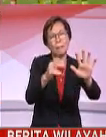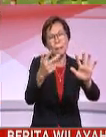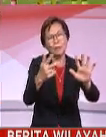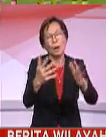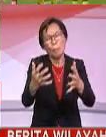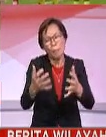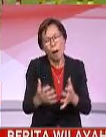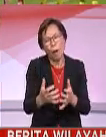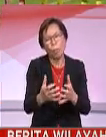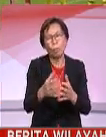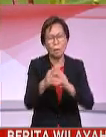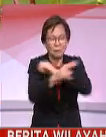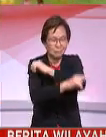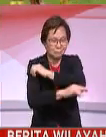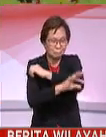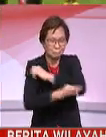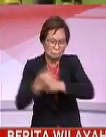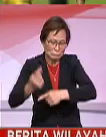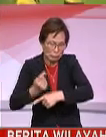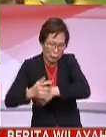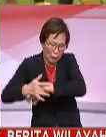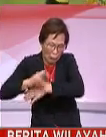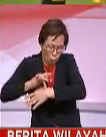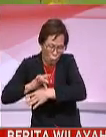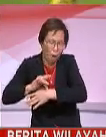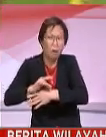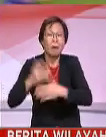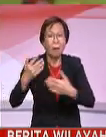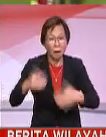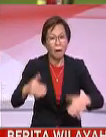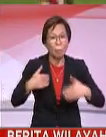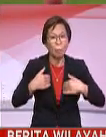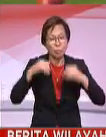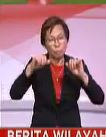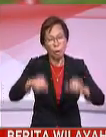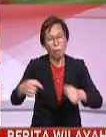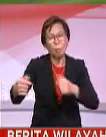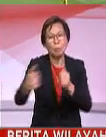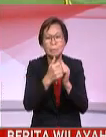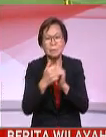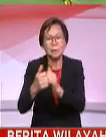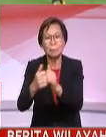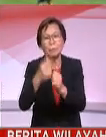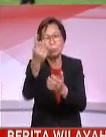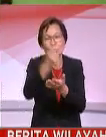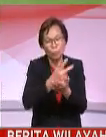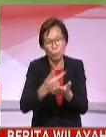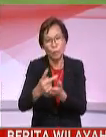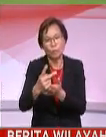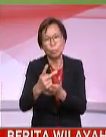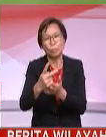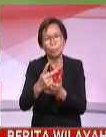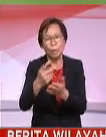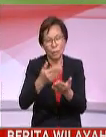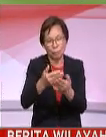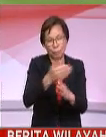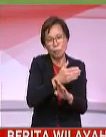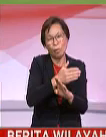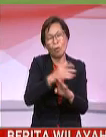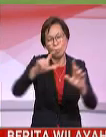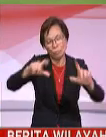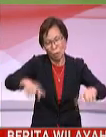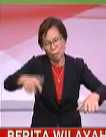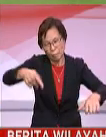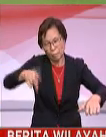pasukannya dapat menjalani latihan lebih awal selepas hanya mampu turun bersama selama 2 minggu sahaja sebelum arahan